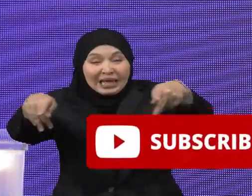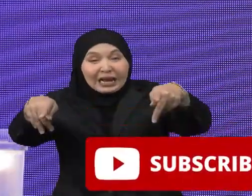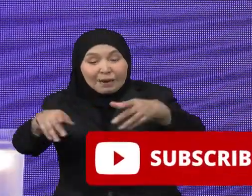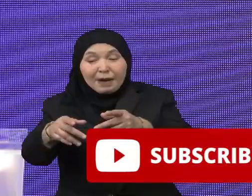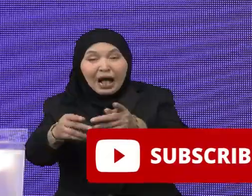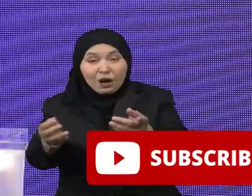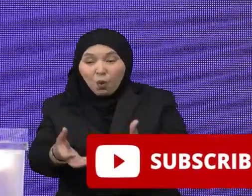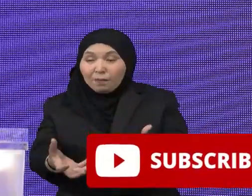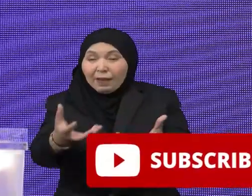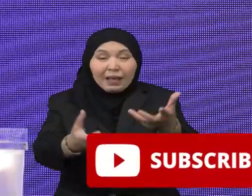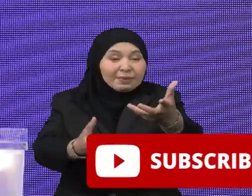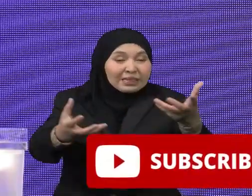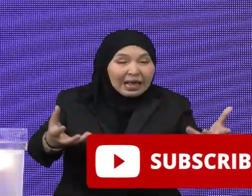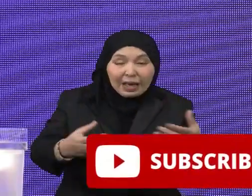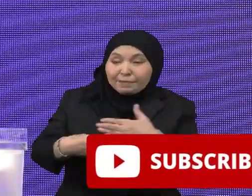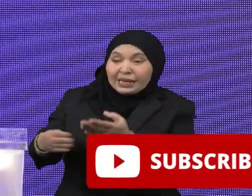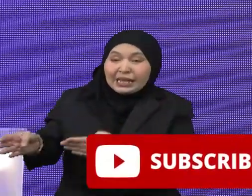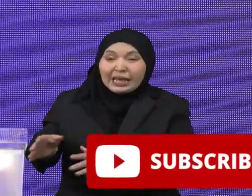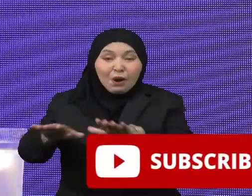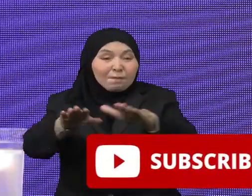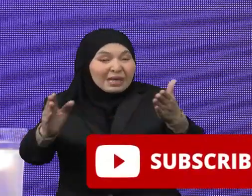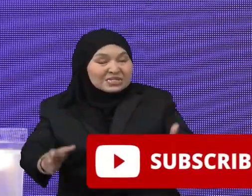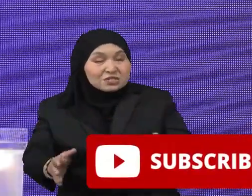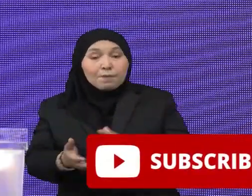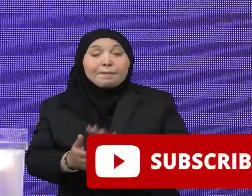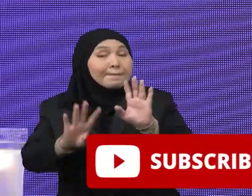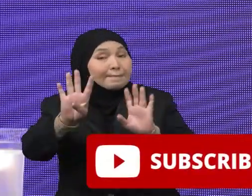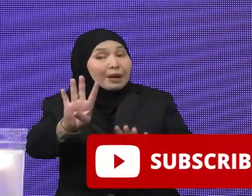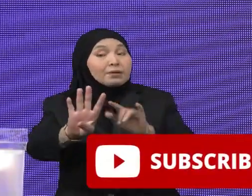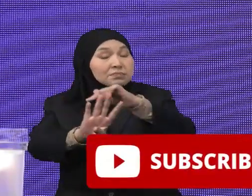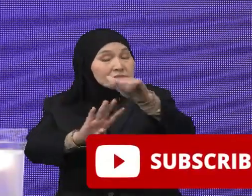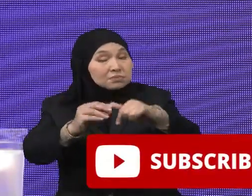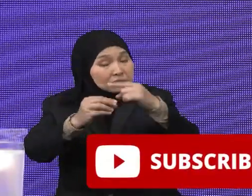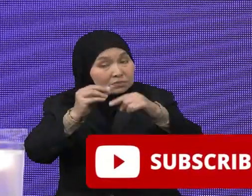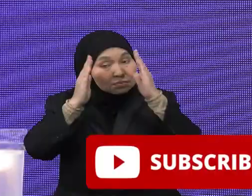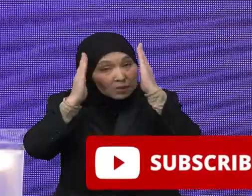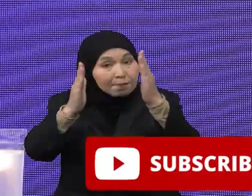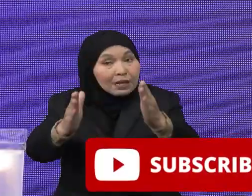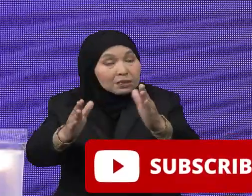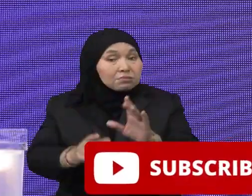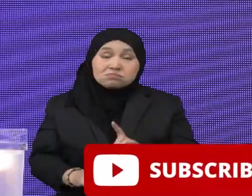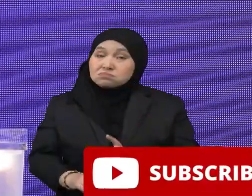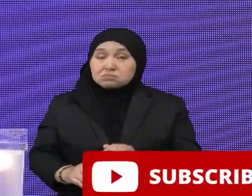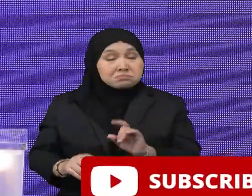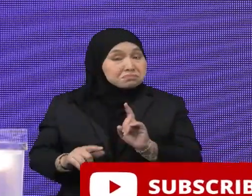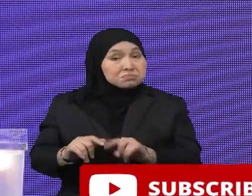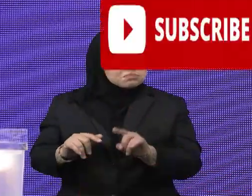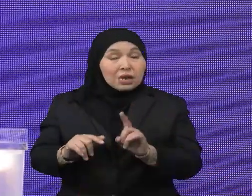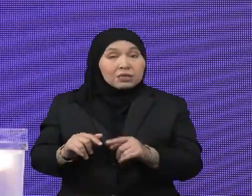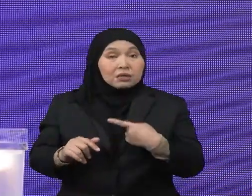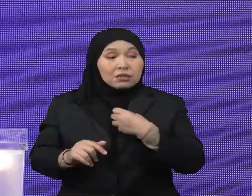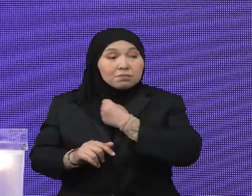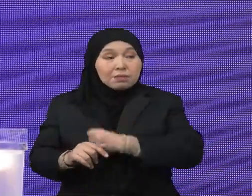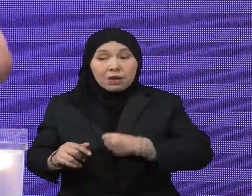di dalam Billy contohnya kan jadi 4 hari ini perlu diberi perhatian tidak mungkin untuk kita memaafkan